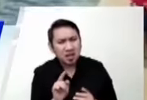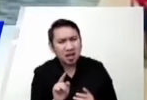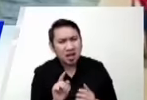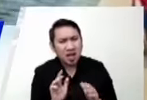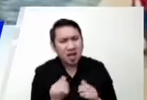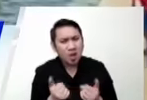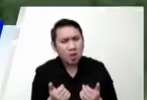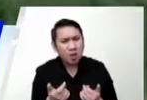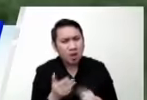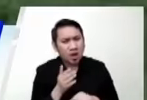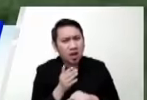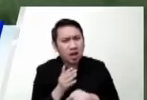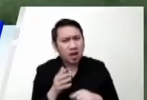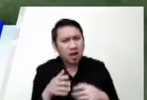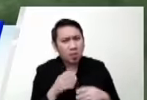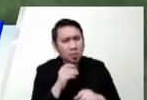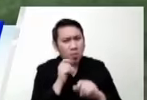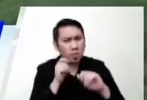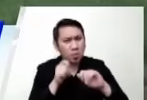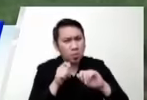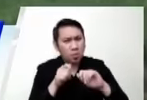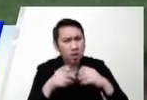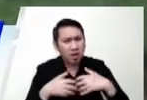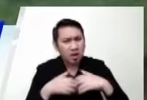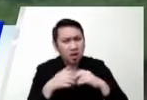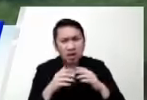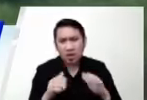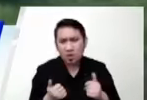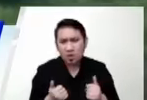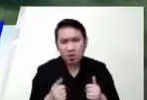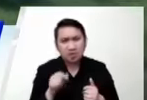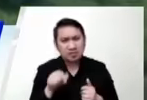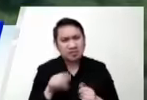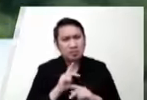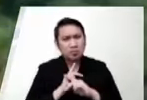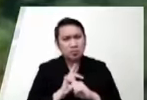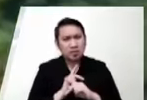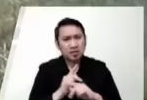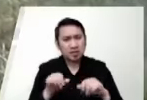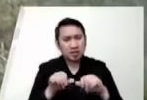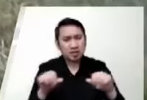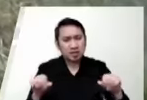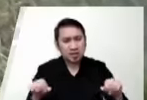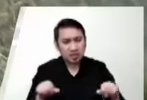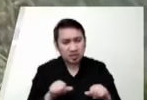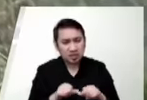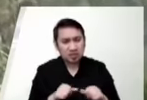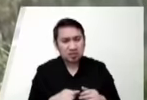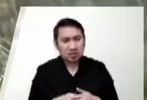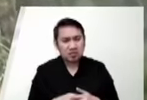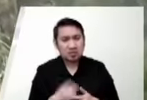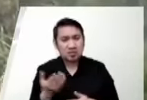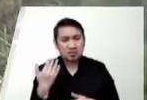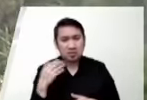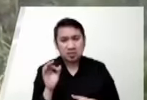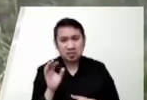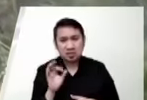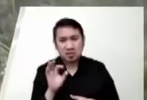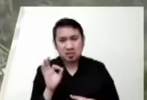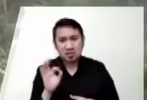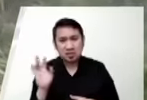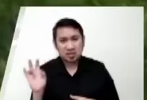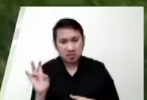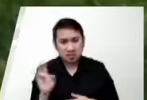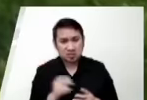ipatayo sa Chocolate Hills na idineklarang protected area at National Geological Monument noong 1997 ni Noy Pangulong Fidel